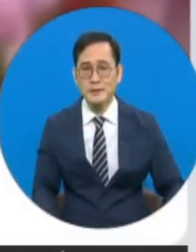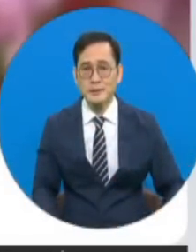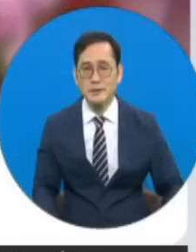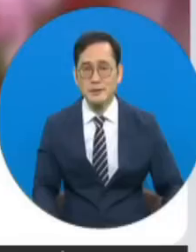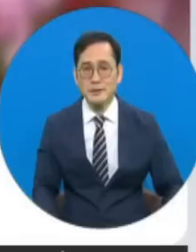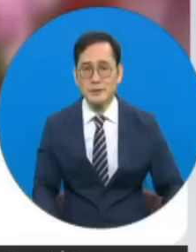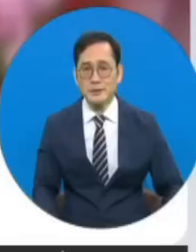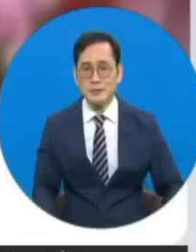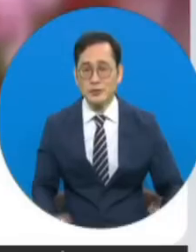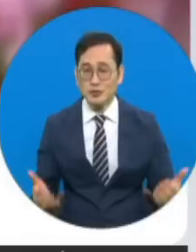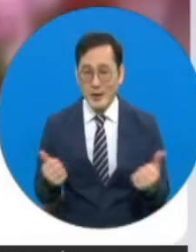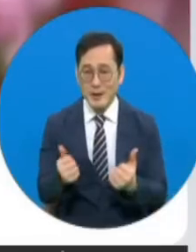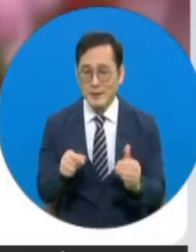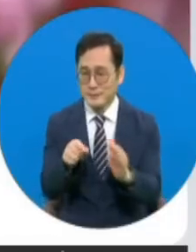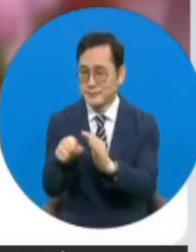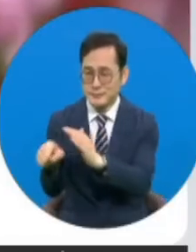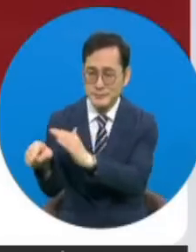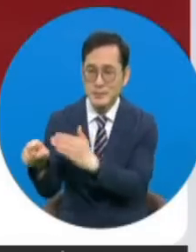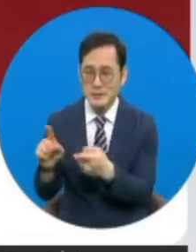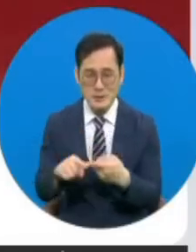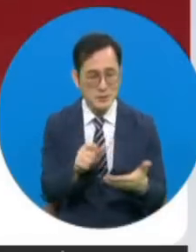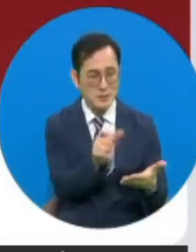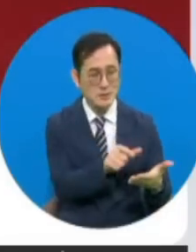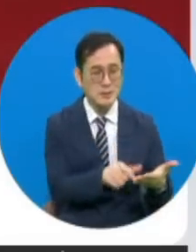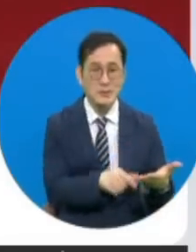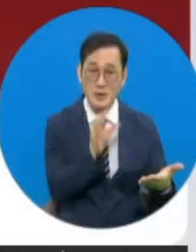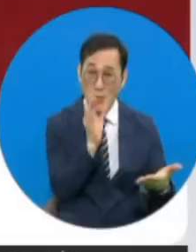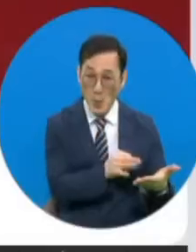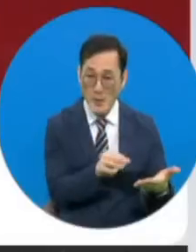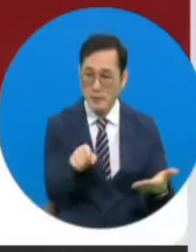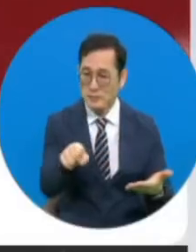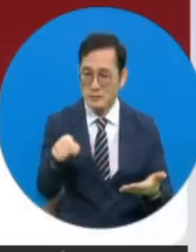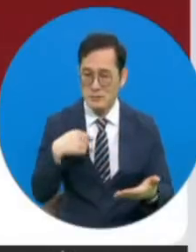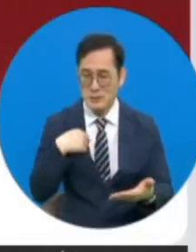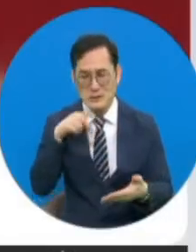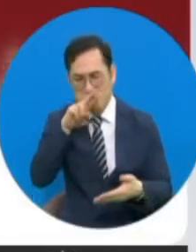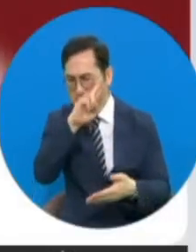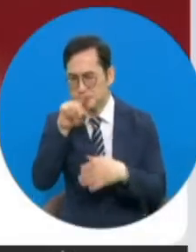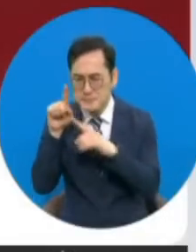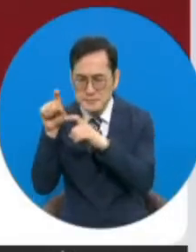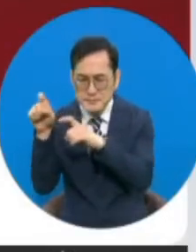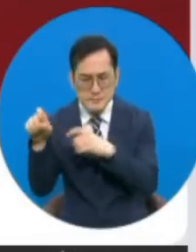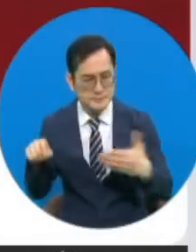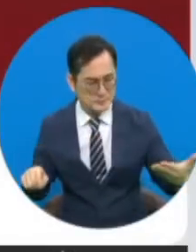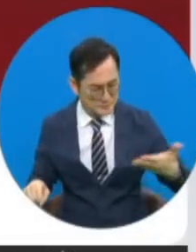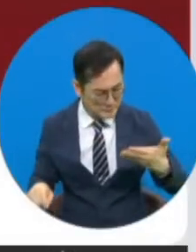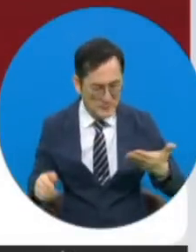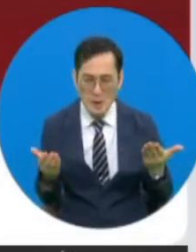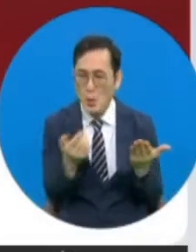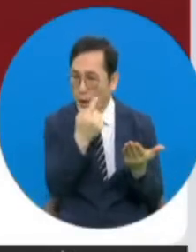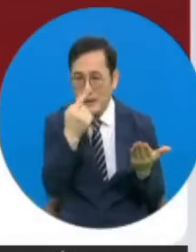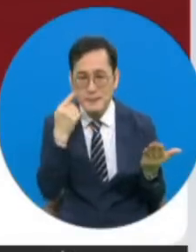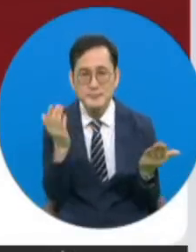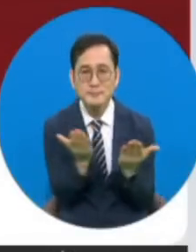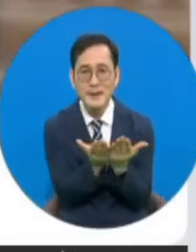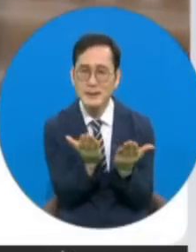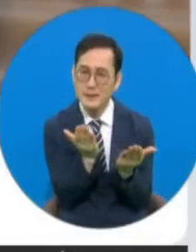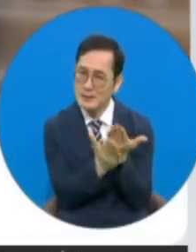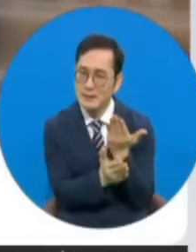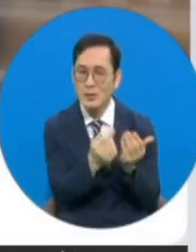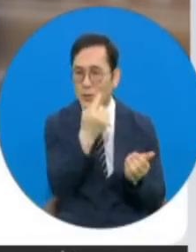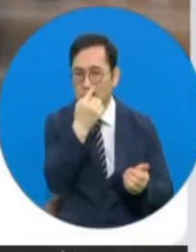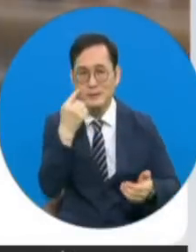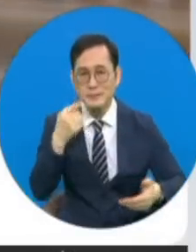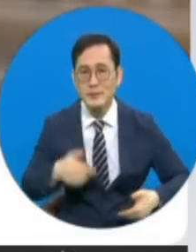출입 기록만 보면 뭐 거의 어느 정도 퍼즐이 맞출 수 있는 상태인데 저걸 달라고 하는데 아마 검찰